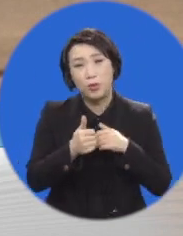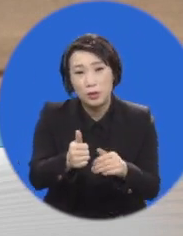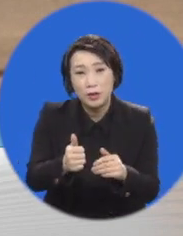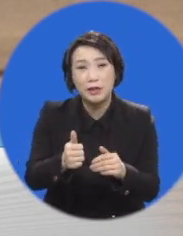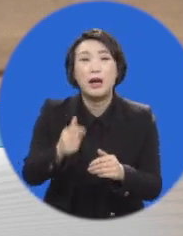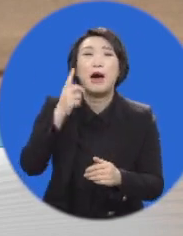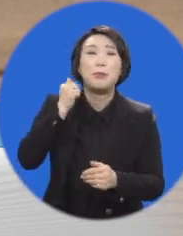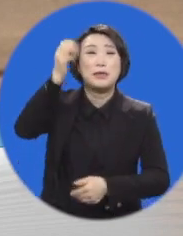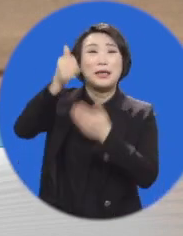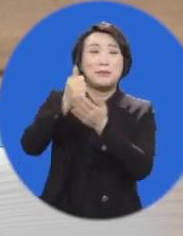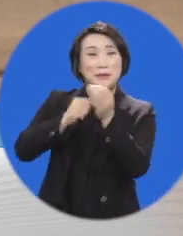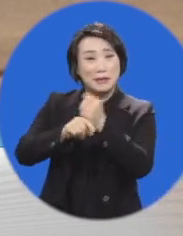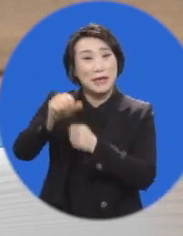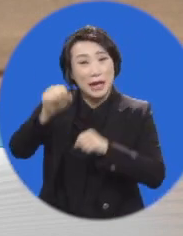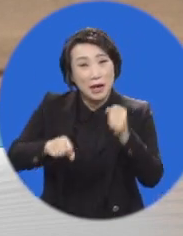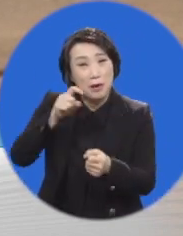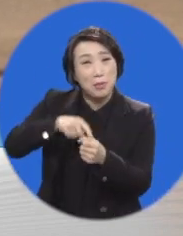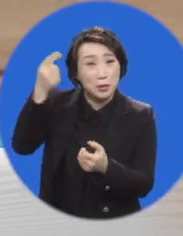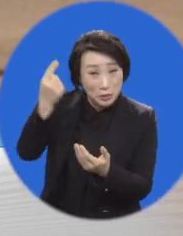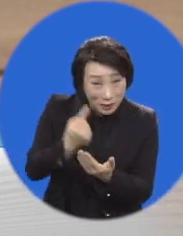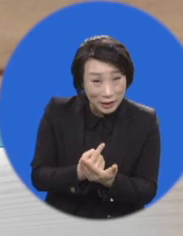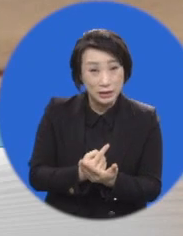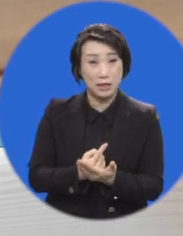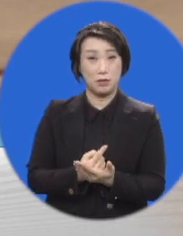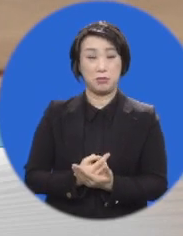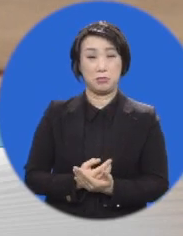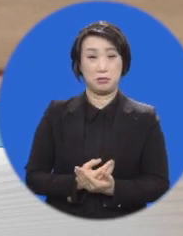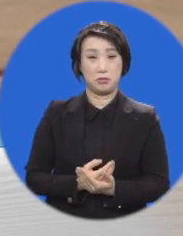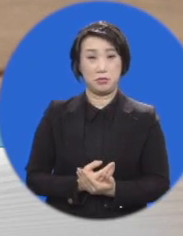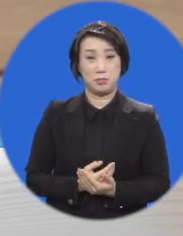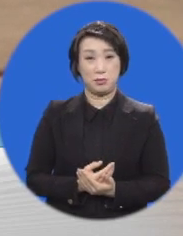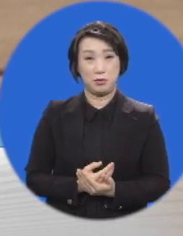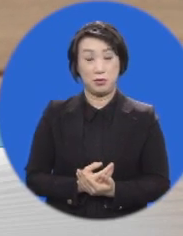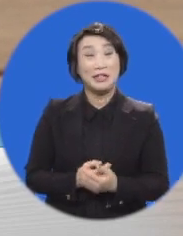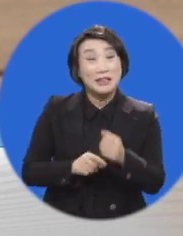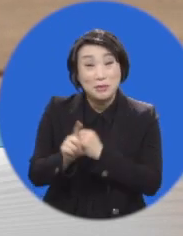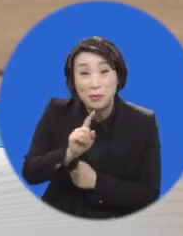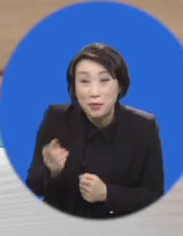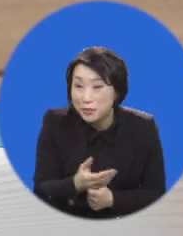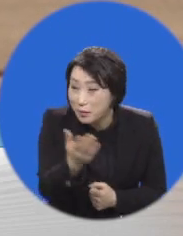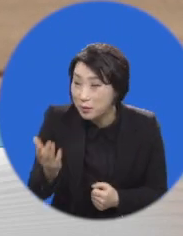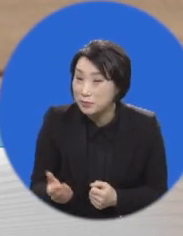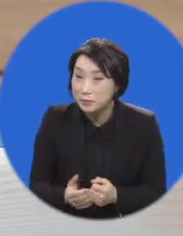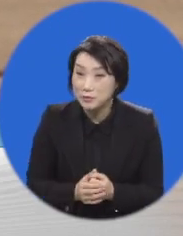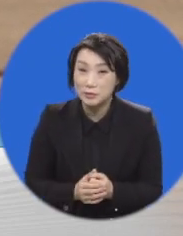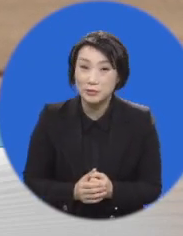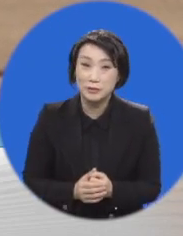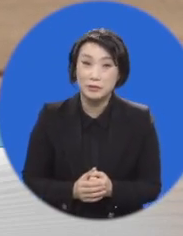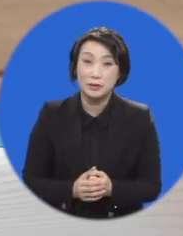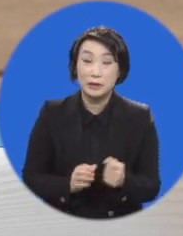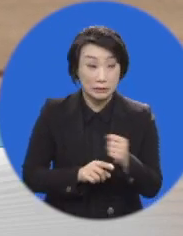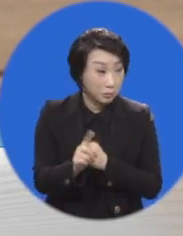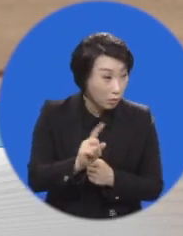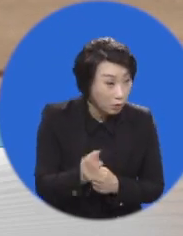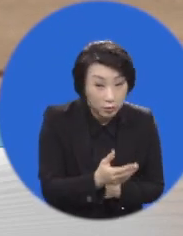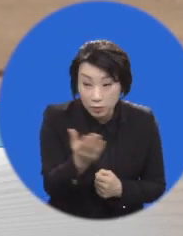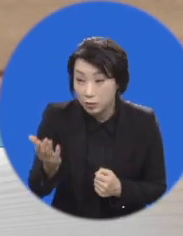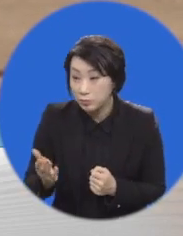이의 뜻을 행하려 함이니라. 그 뜻이 무슨 뜻이오? 그